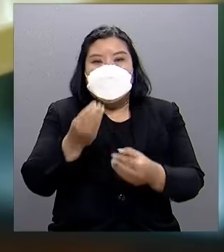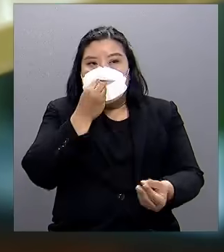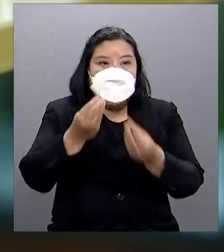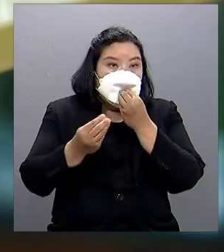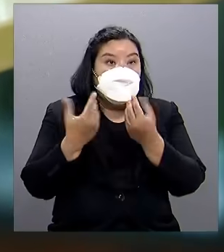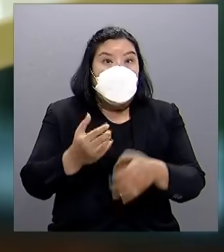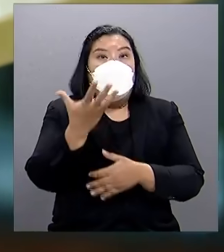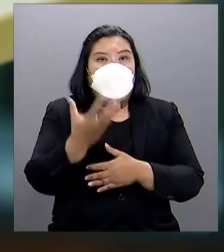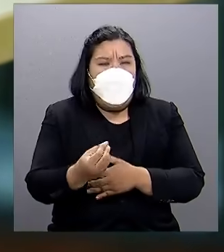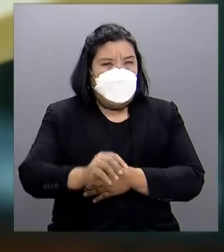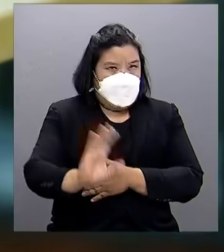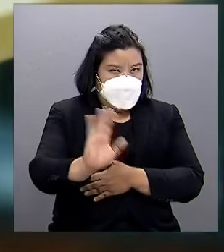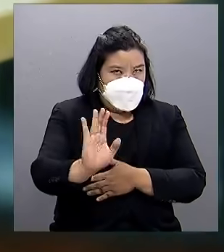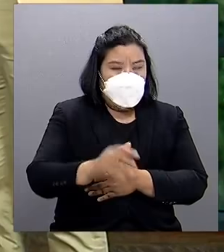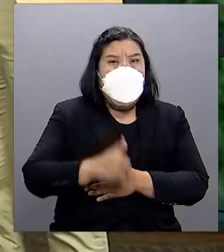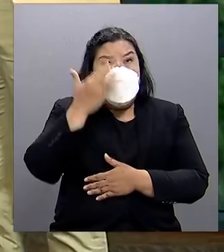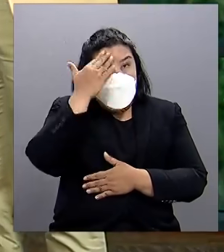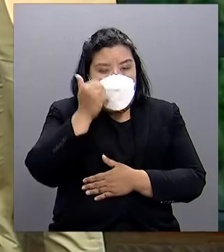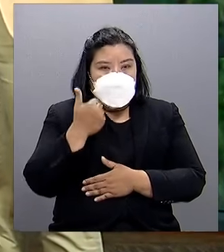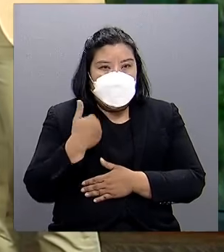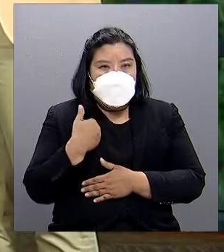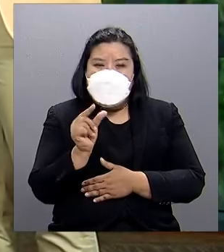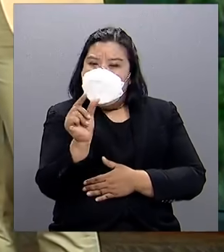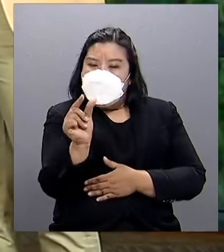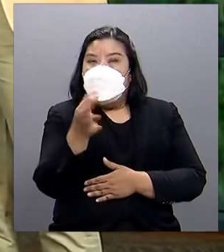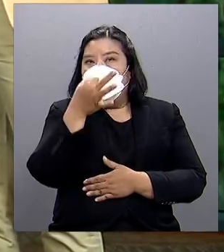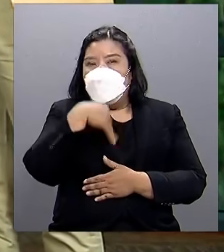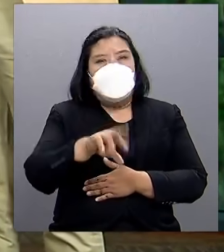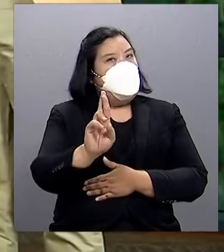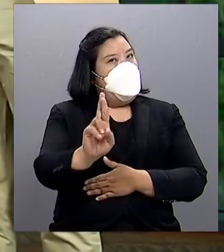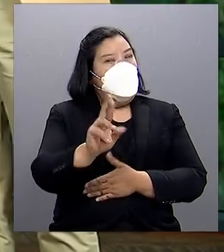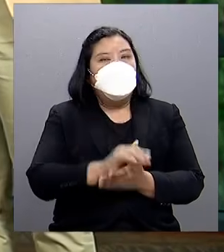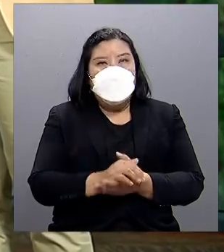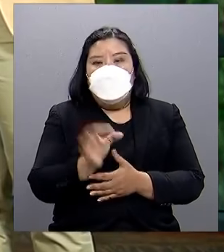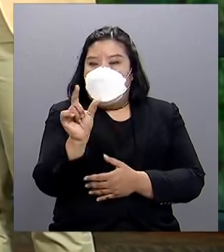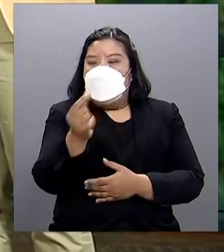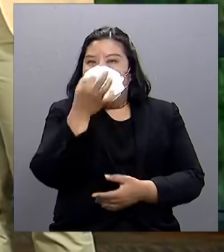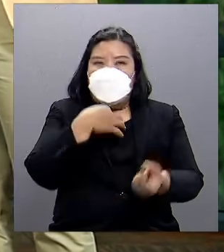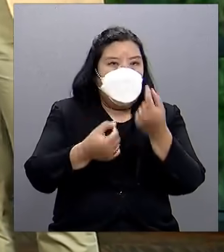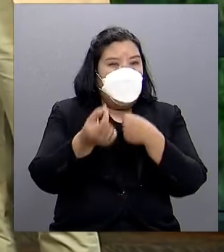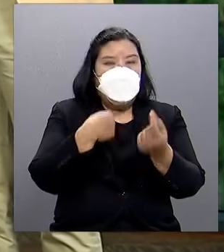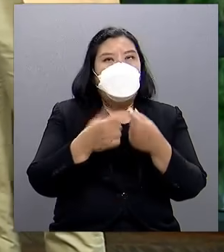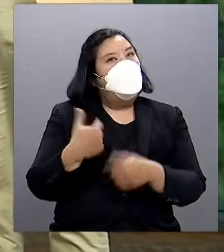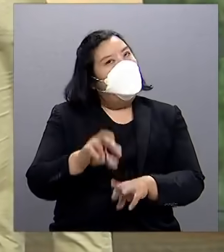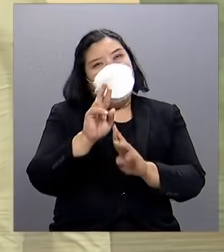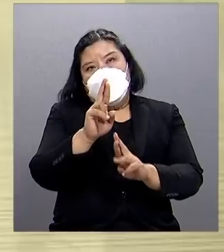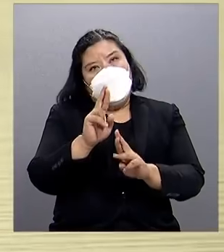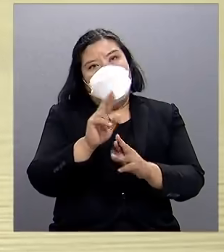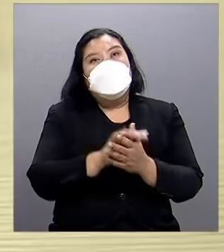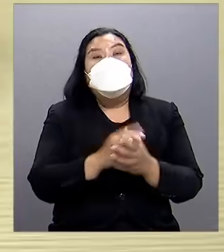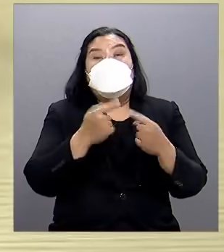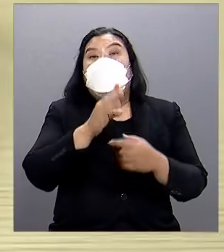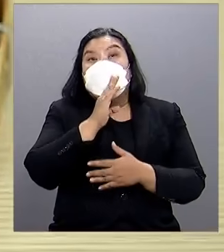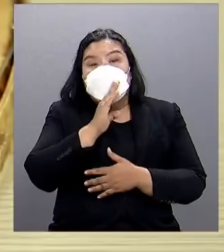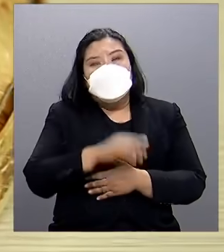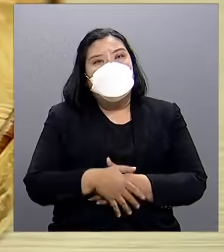มันเป็นสารสกัดอยู่ในแคปซูลเนี่ยต้องพึงระวังนะรับประทานมากไปก็ไม่ดีนะแต่ถ้าเรารับประทานอยู่ใน ของสดเป็นอาหารแบบนี้นะคะ เป็นอ